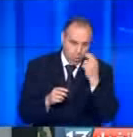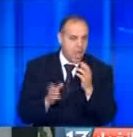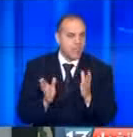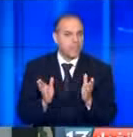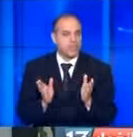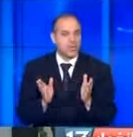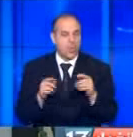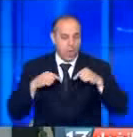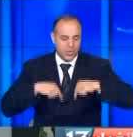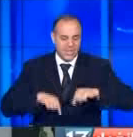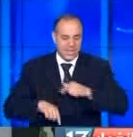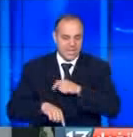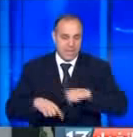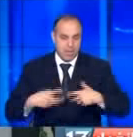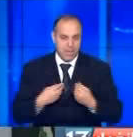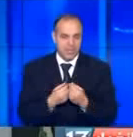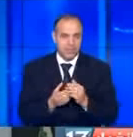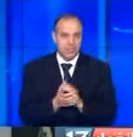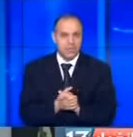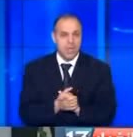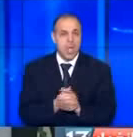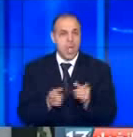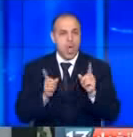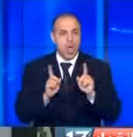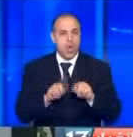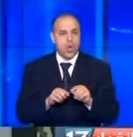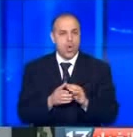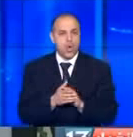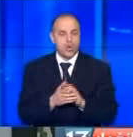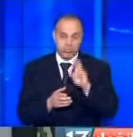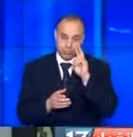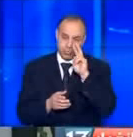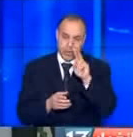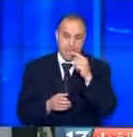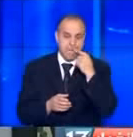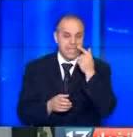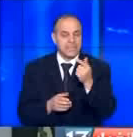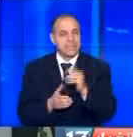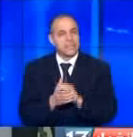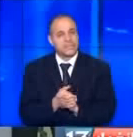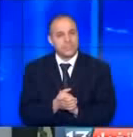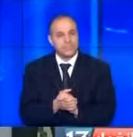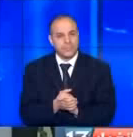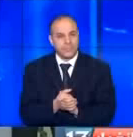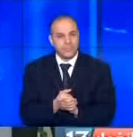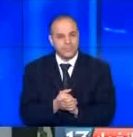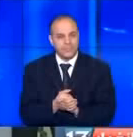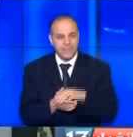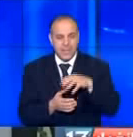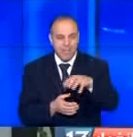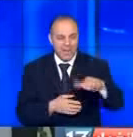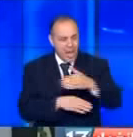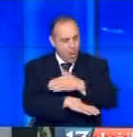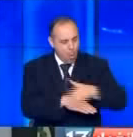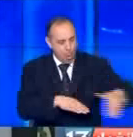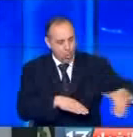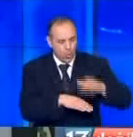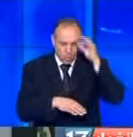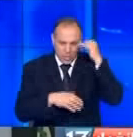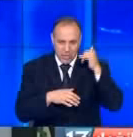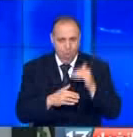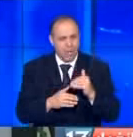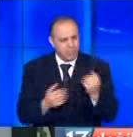المناطق الحدودية وضرورة تنمية المناطق الحدودية وتحسين ظروف العيش فيها. حطينا التجربة الجزائر تحت إيدي